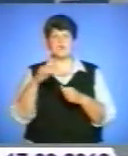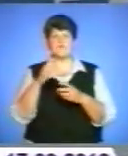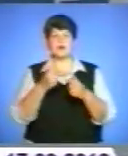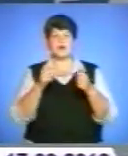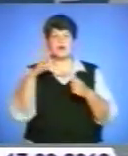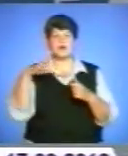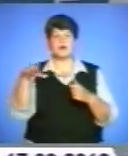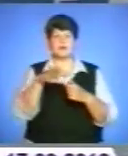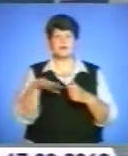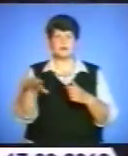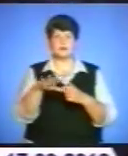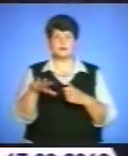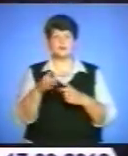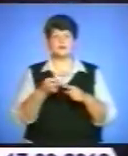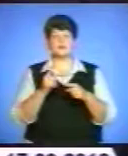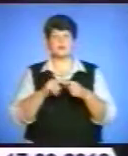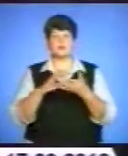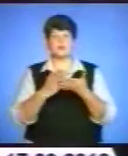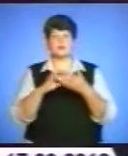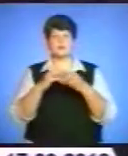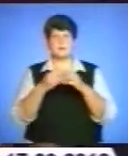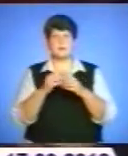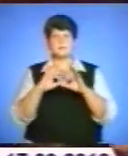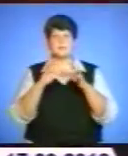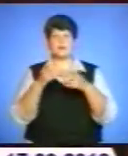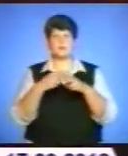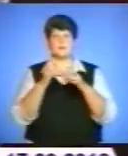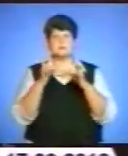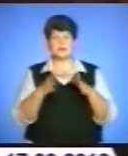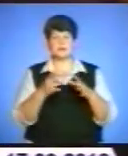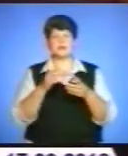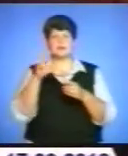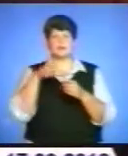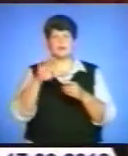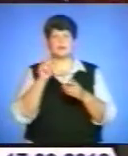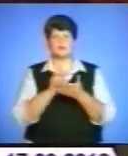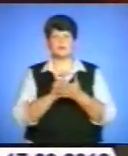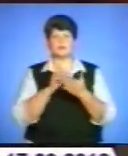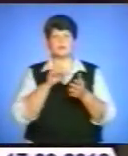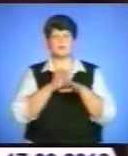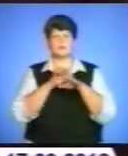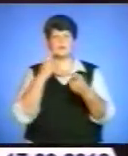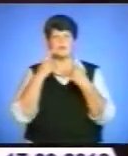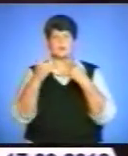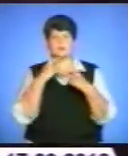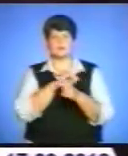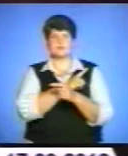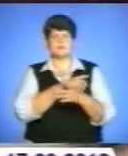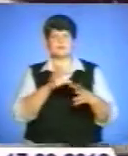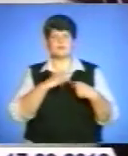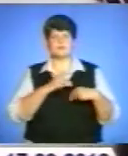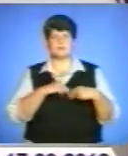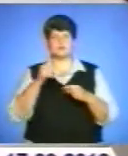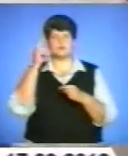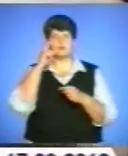збуту. На цьому тлі гостро постає проблема міжнародної безпеки. Тож держави повинні вести діалог і посилювати співпрацю. На думку Віктора